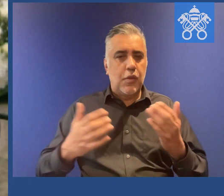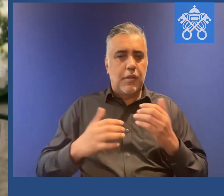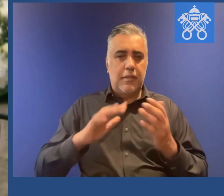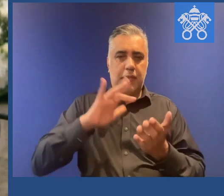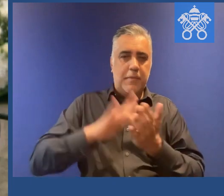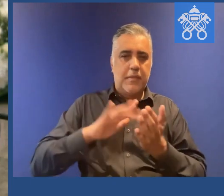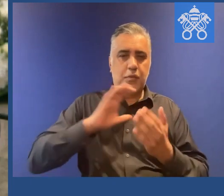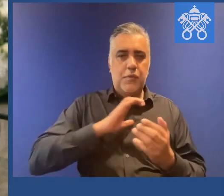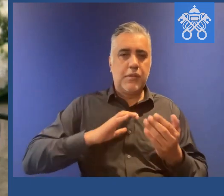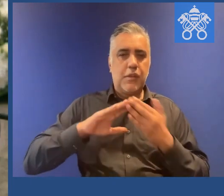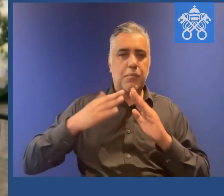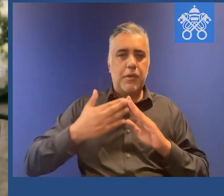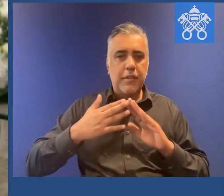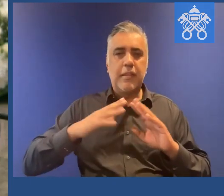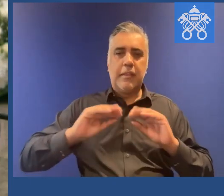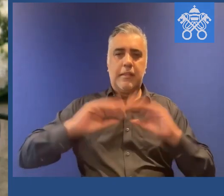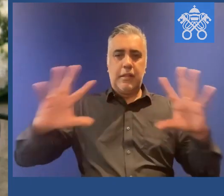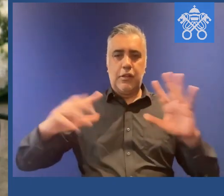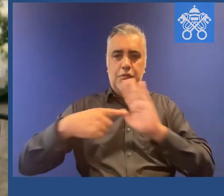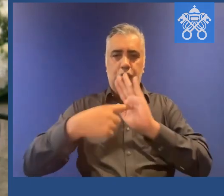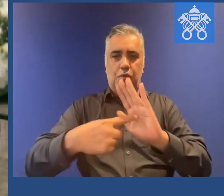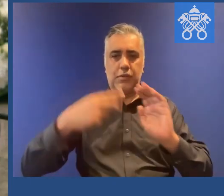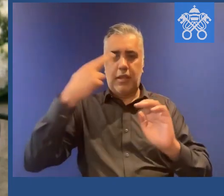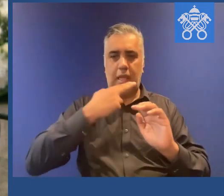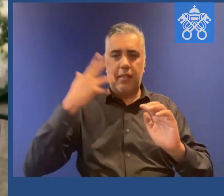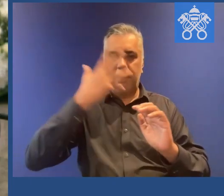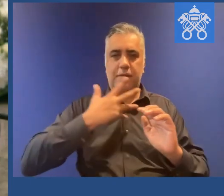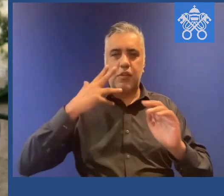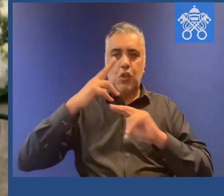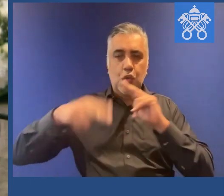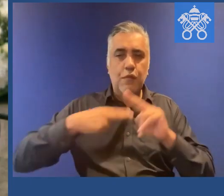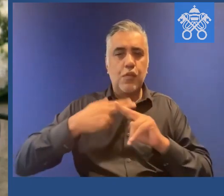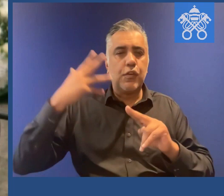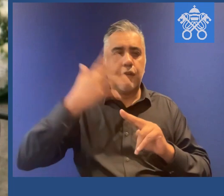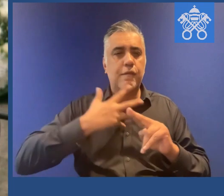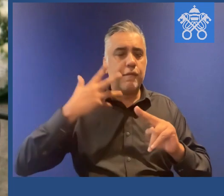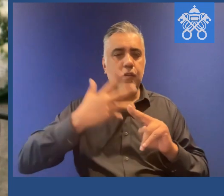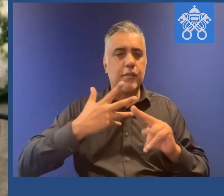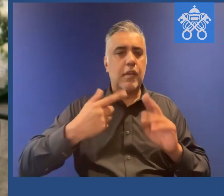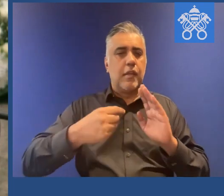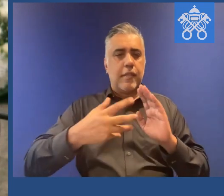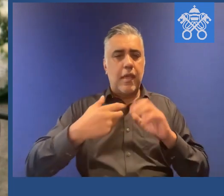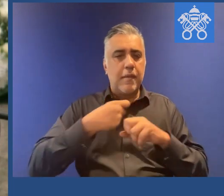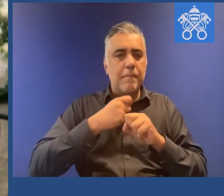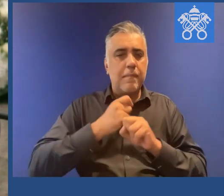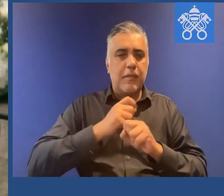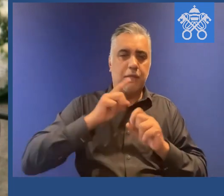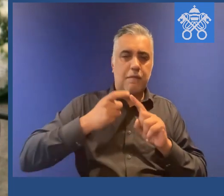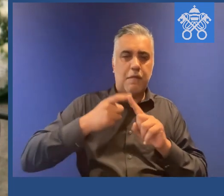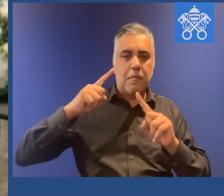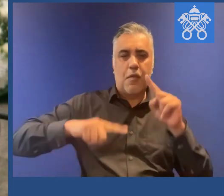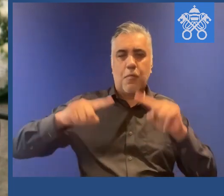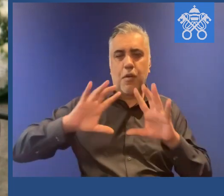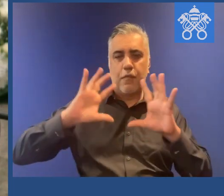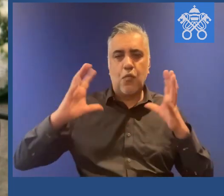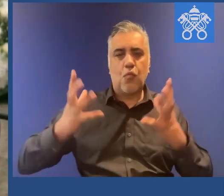cattolico, cioè universale. Una chiesa abitata da persone provenienti da molte parti del mondo, che